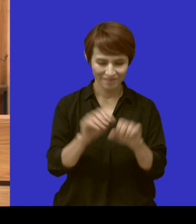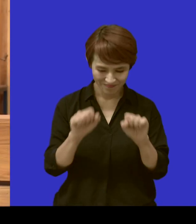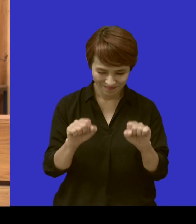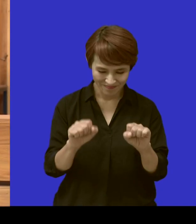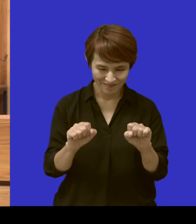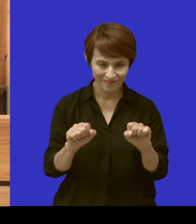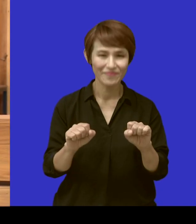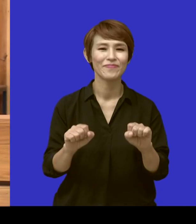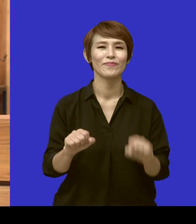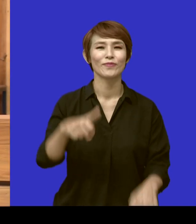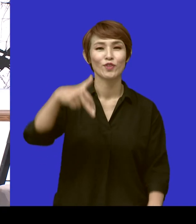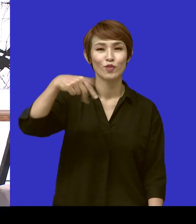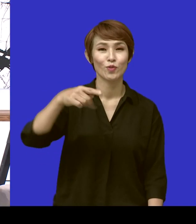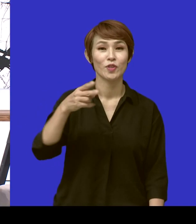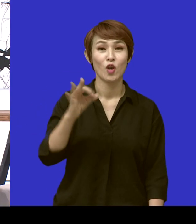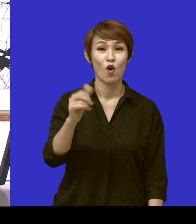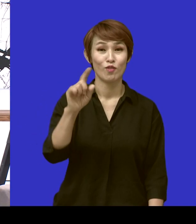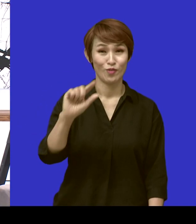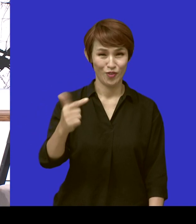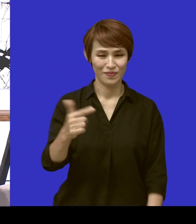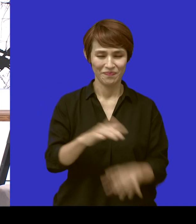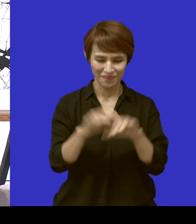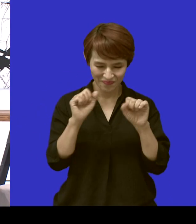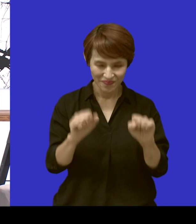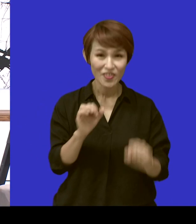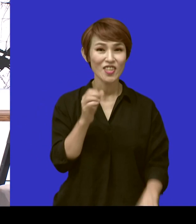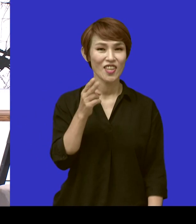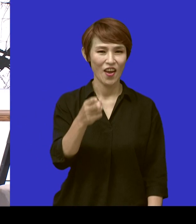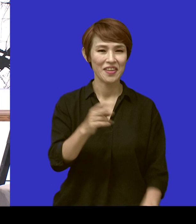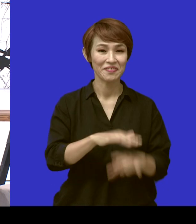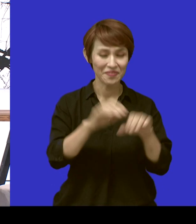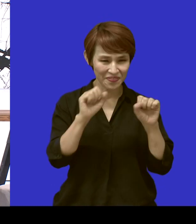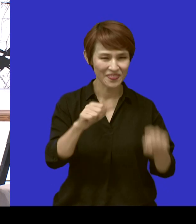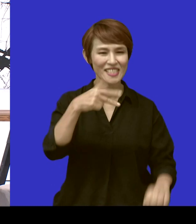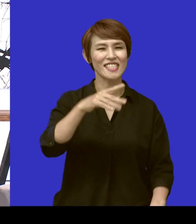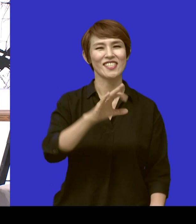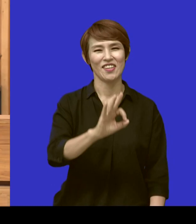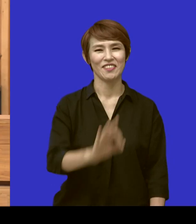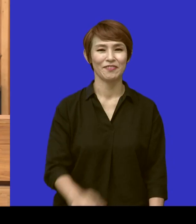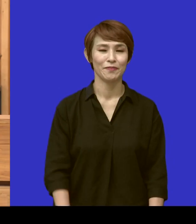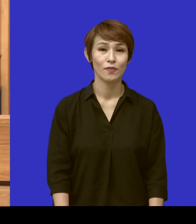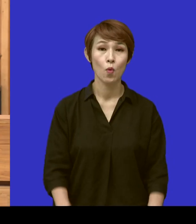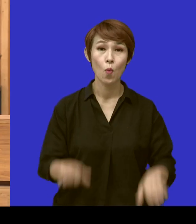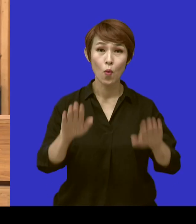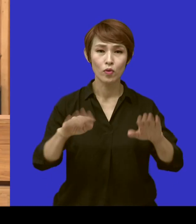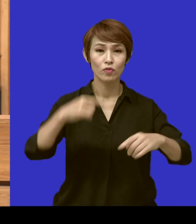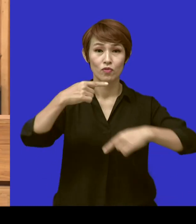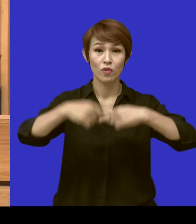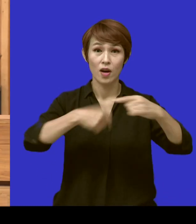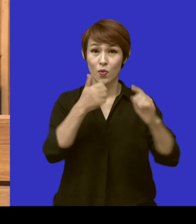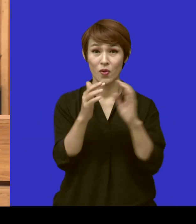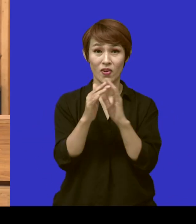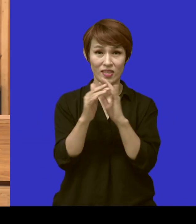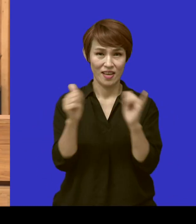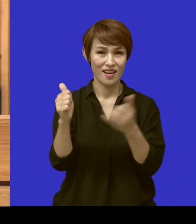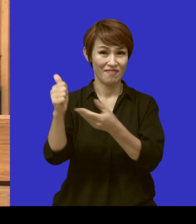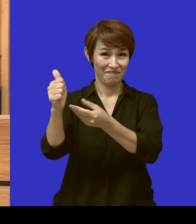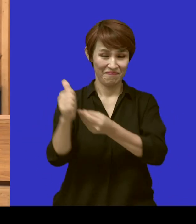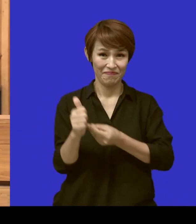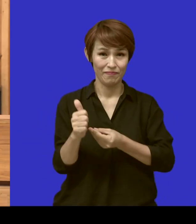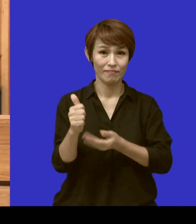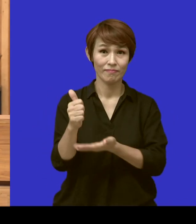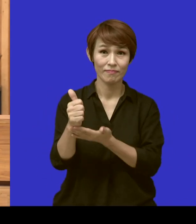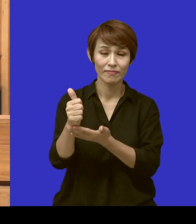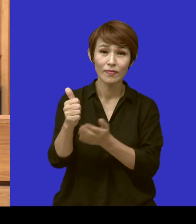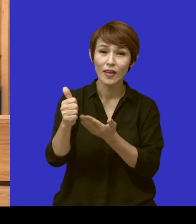안녕하세요. 새롭게 소서 주영훈입니다. 안녕하세요. 연희엘입니다. 안녕하세요. 정범균입니다. 오늘 특별히 수호 통역사님 모셨는데요.